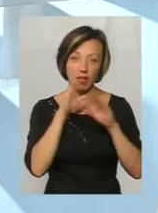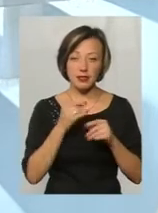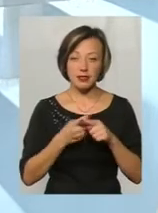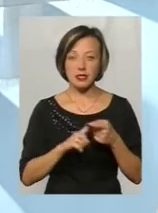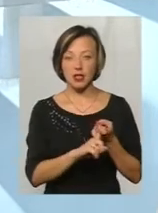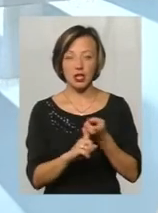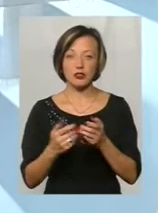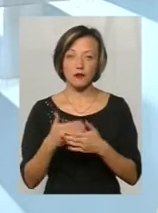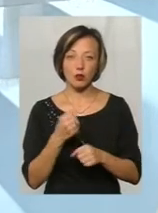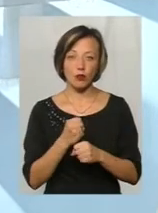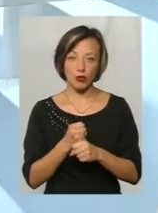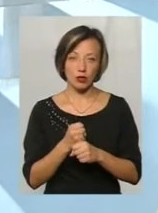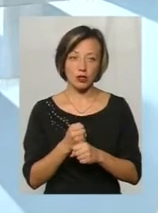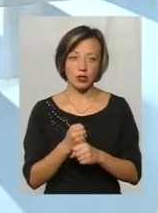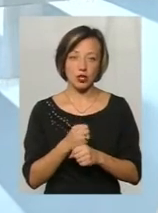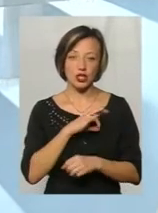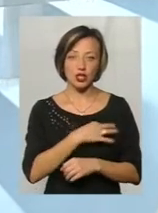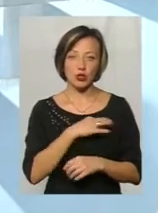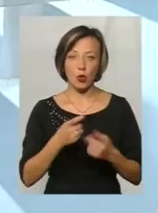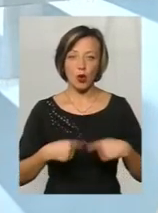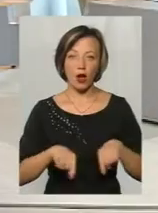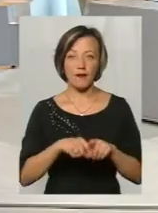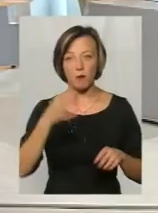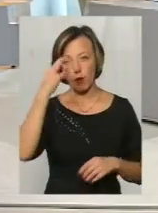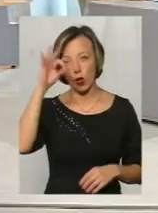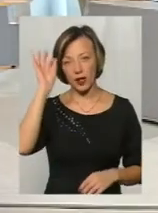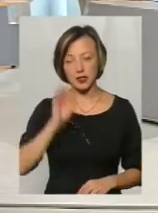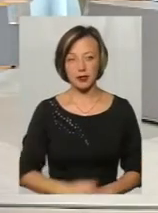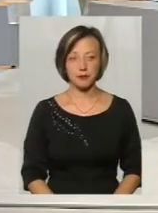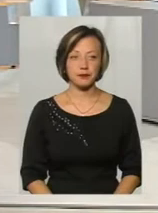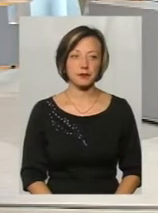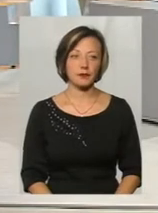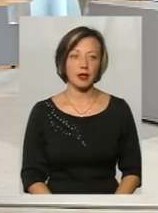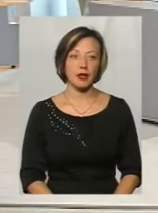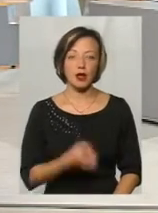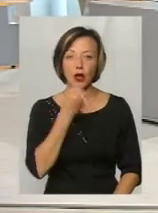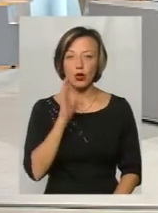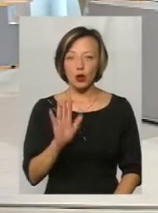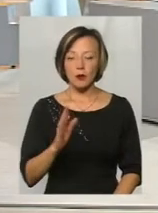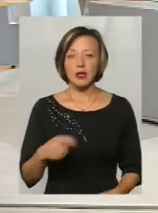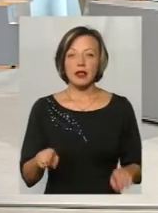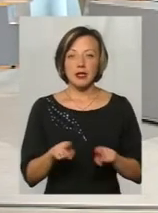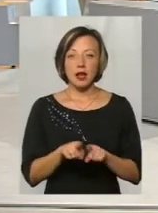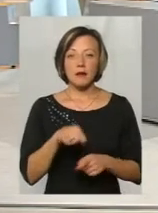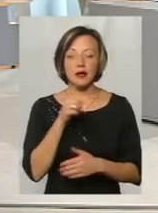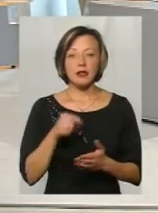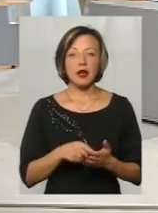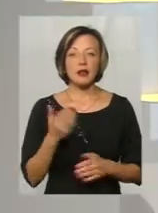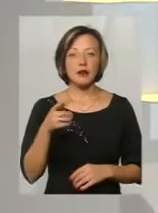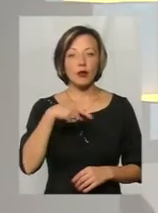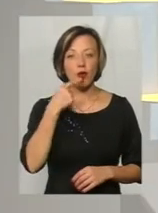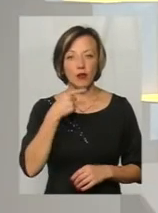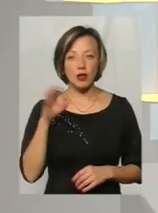залежить від роботи оцих слідчих органів поліції. Добре, а таке питання. Пан Кирил говорив про те,